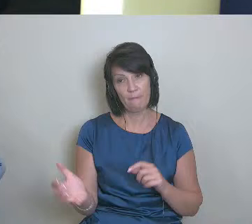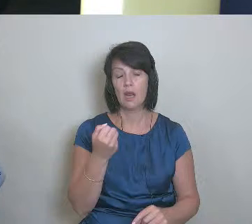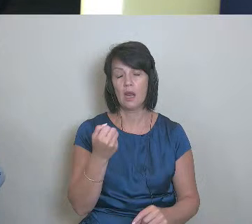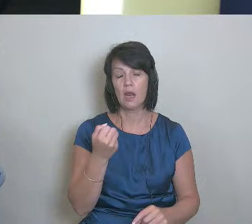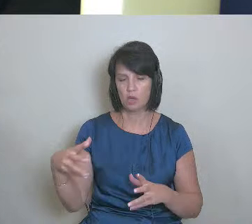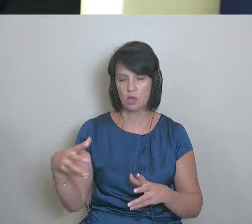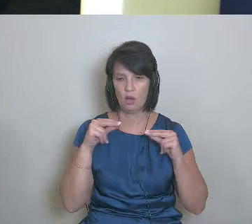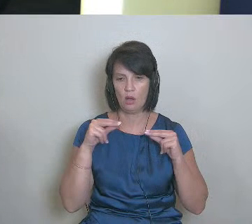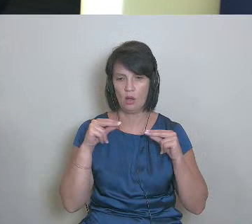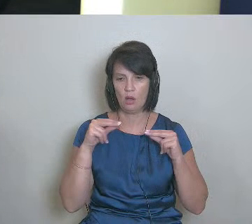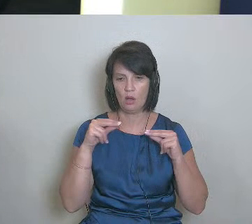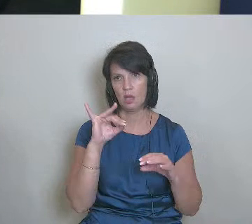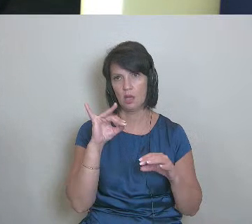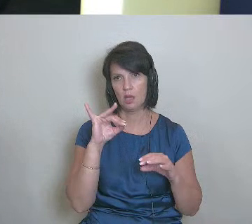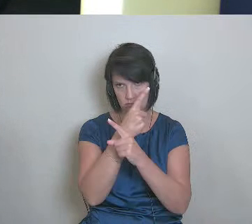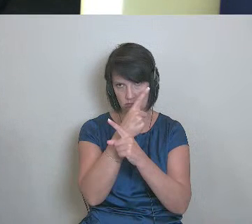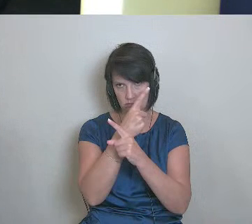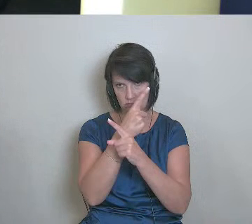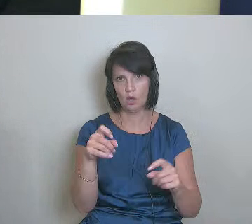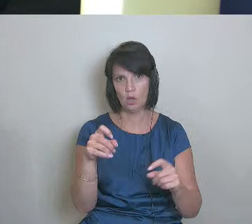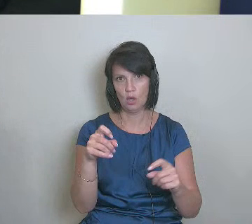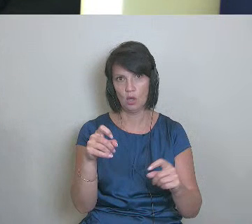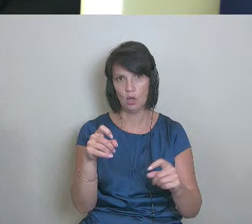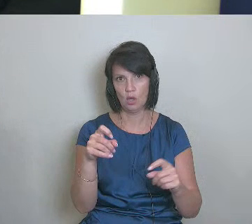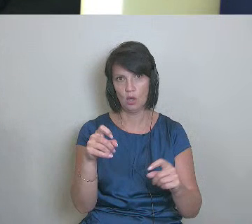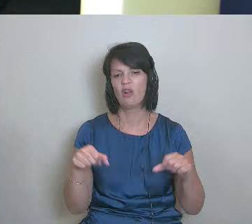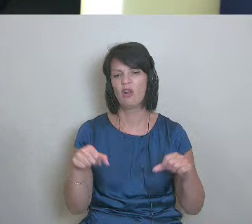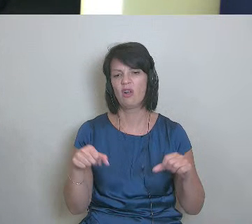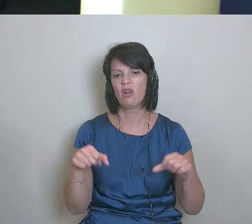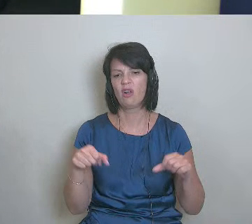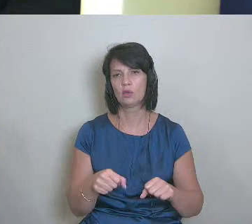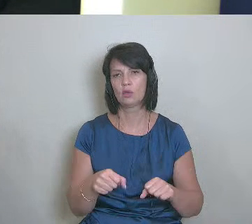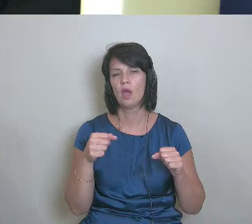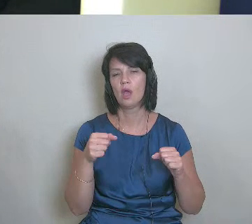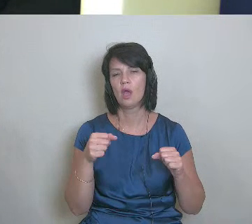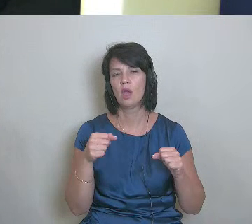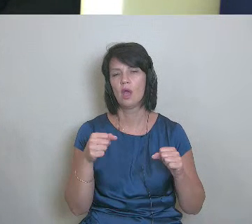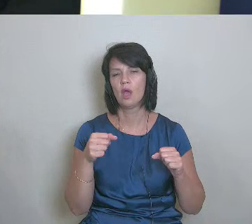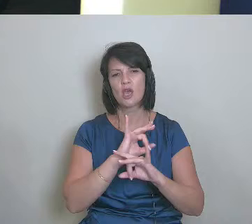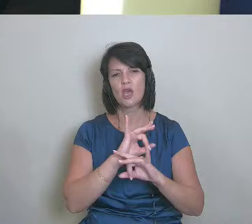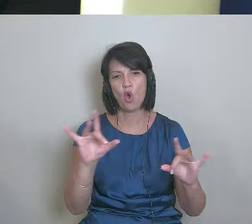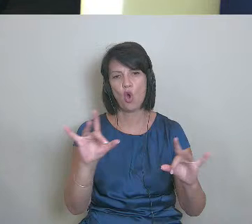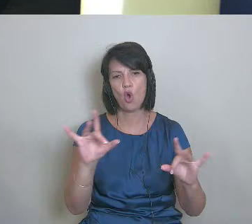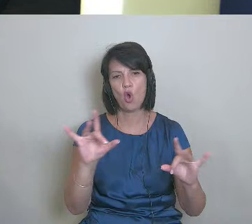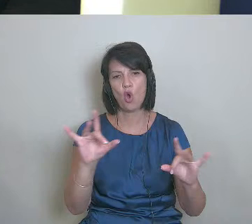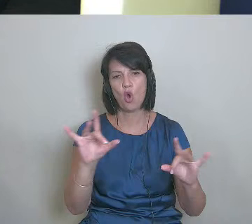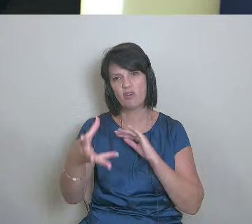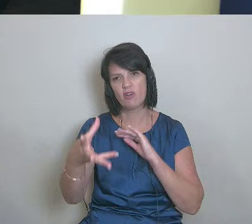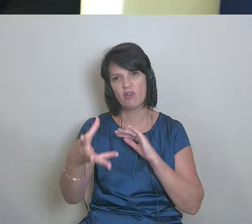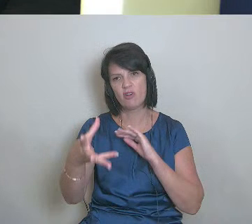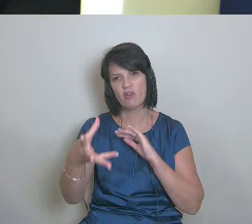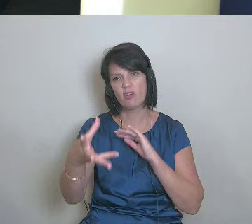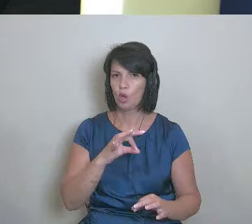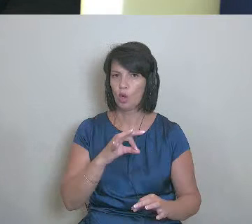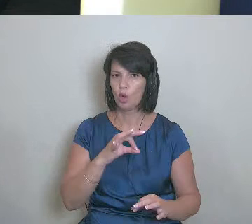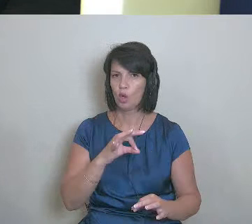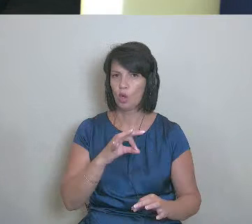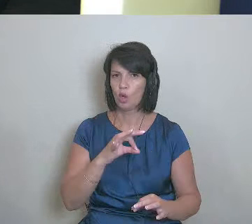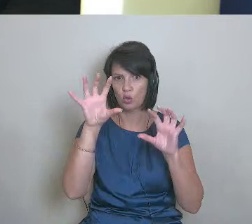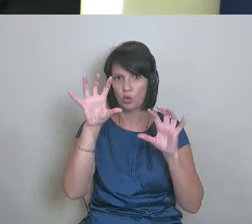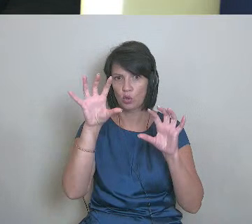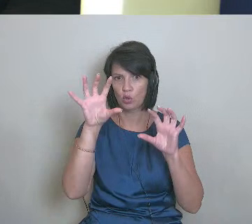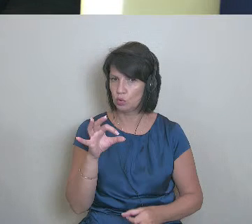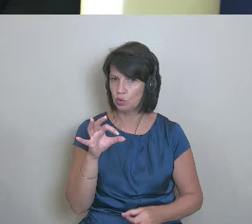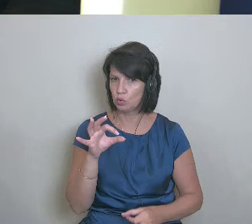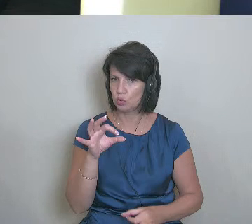I, застерігаю with my colleague, органи and виконавчої I влади warn давати the будь-які executive authorities роз'яснення, так, against тим більше providing тим же any враховувати юридичну clarification. позицію So Конституційного we need